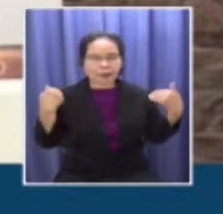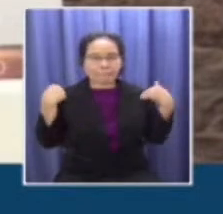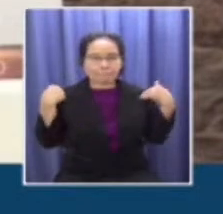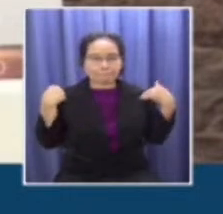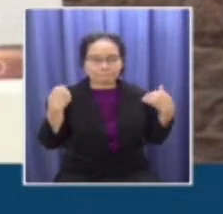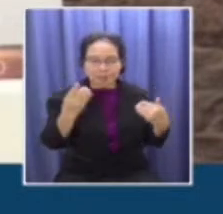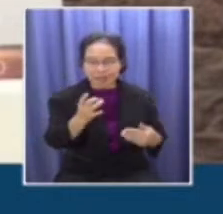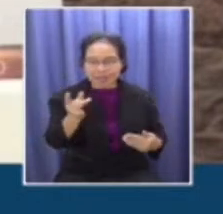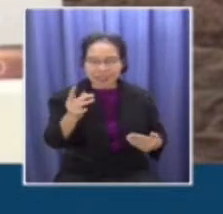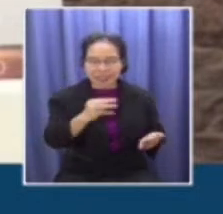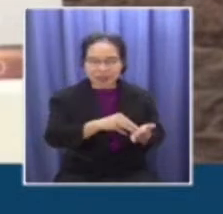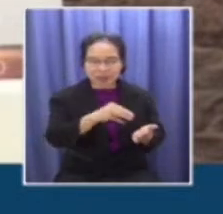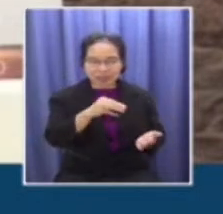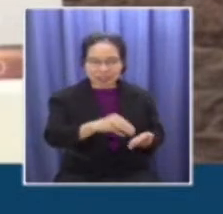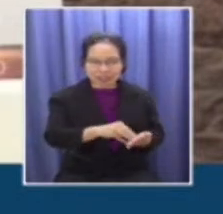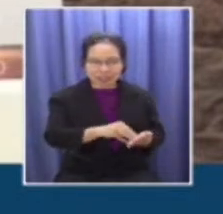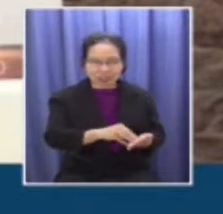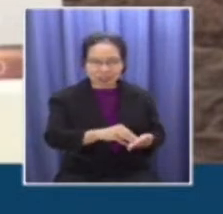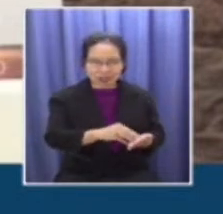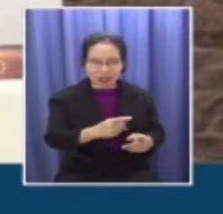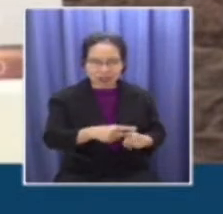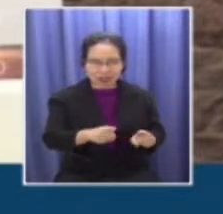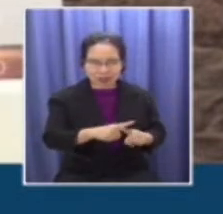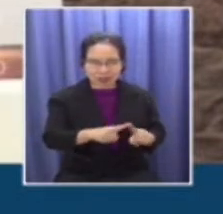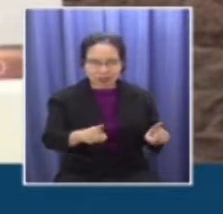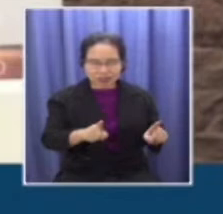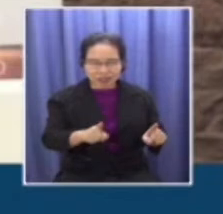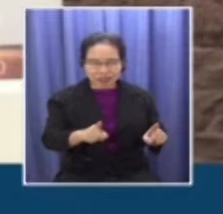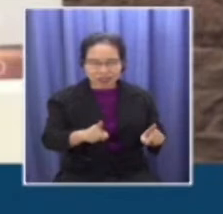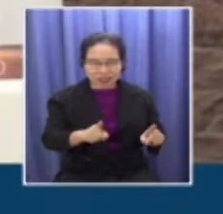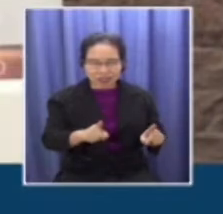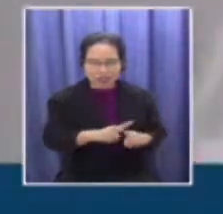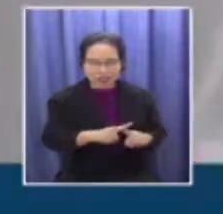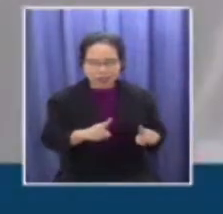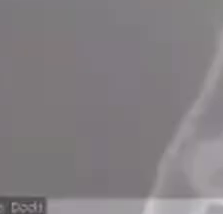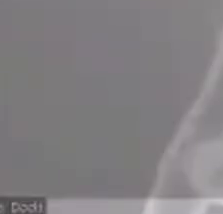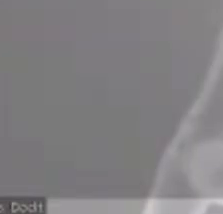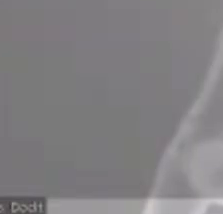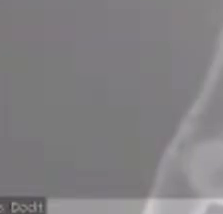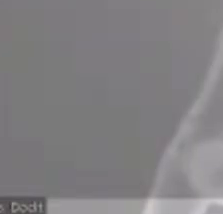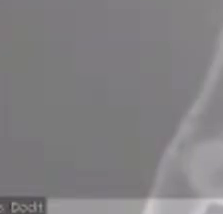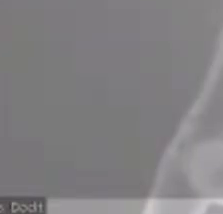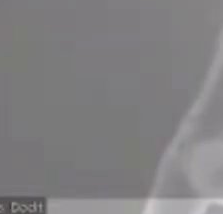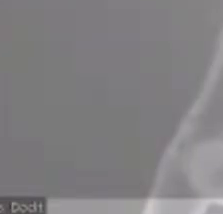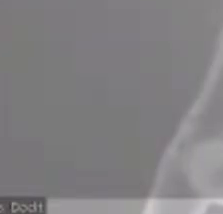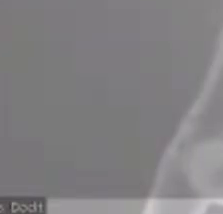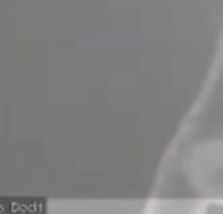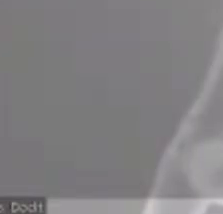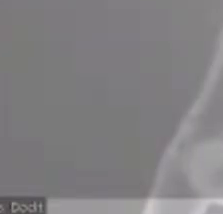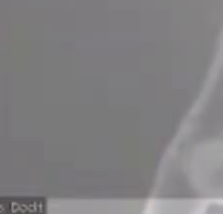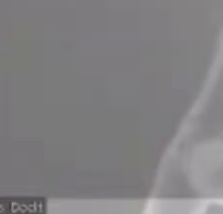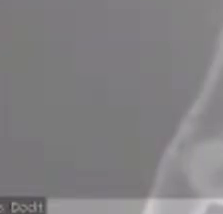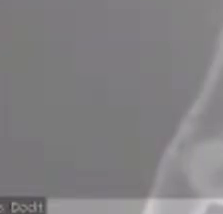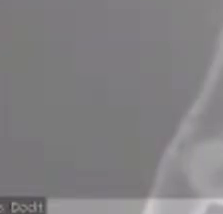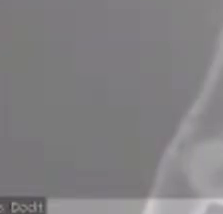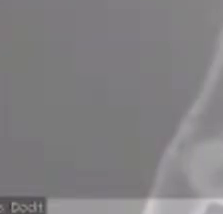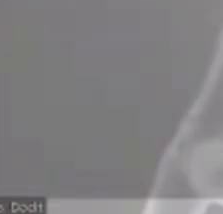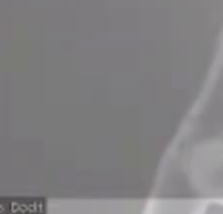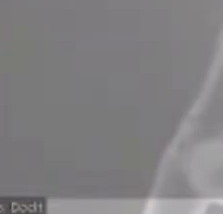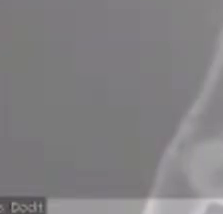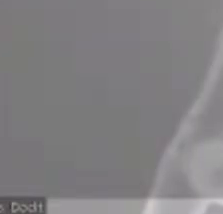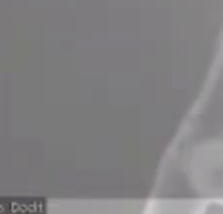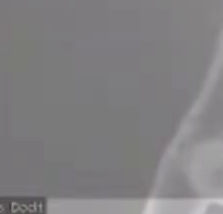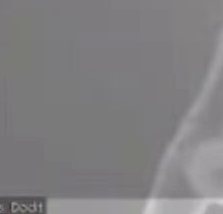na sɛ nipa yi mfere sɛ wo mo free nne ne nka tia mu a me so me mfere da so me free fam dɔte mu na me ba so ne da ye